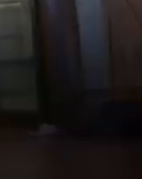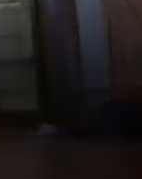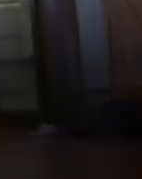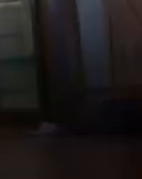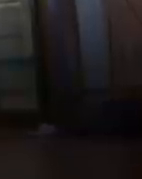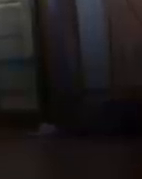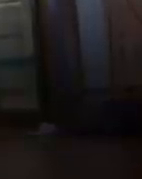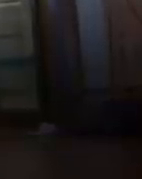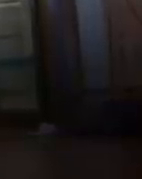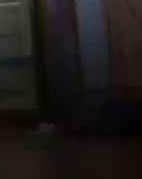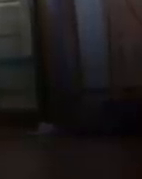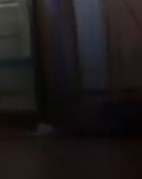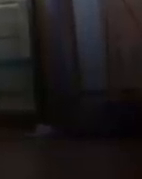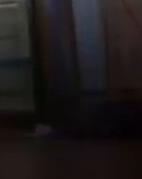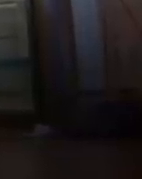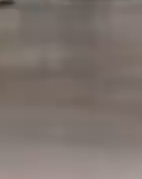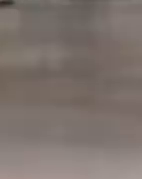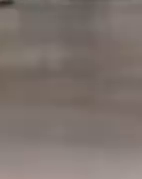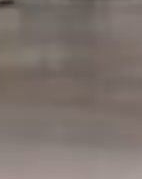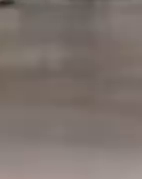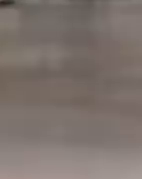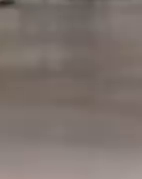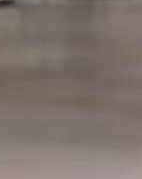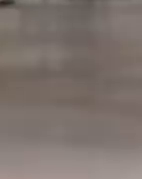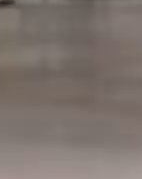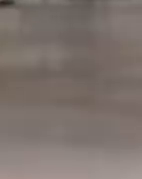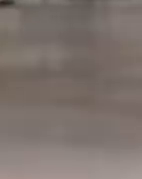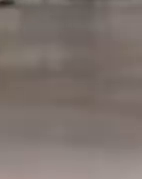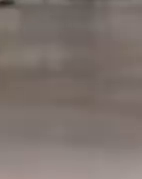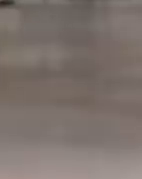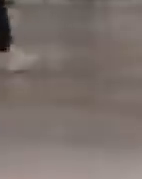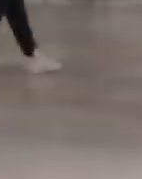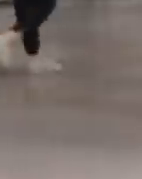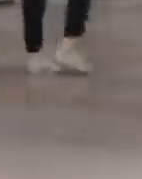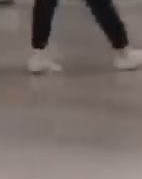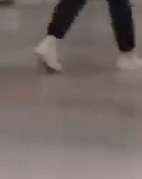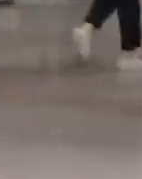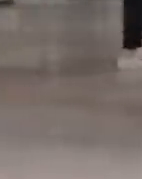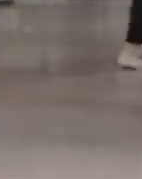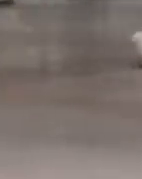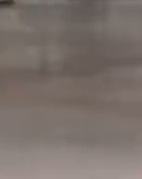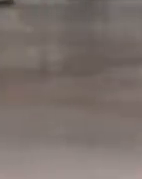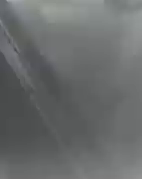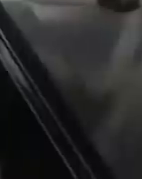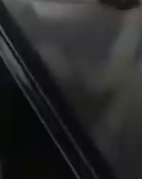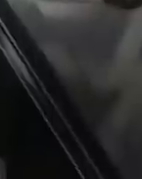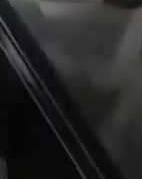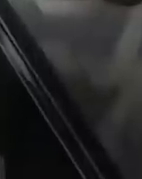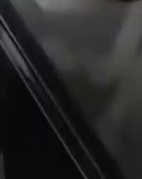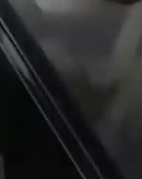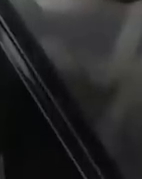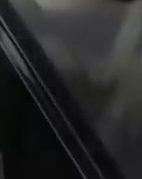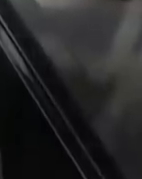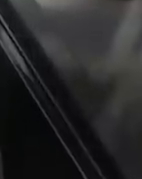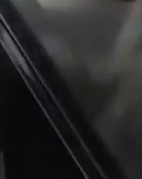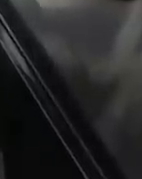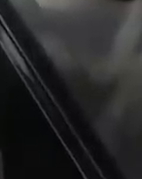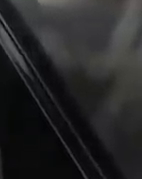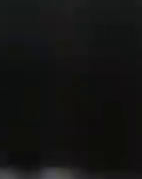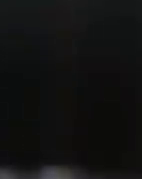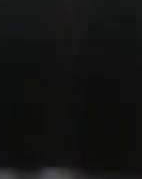크게 났어. 그래서 끔찍하지요. 지금 이런 거 보고 나니까 좀 타기가 좀 그렇네요. 안 할게요. 아침